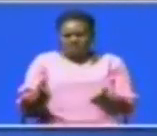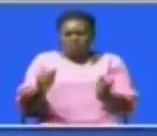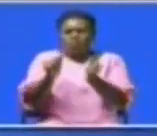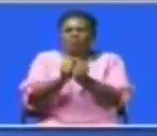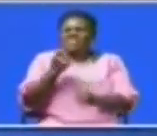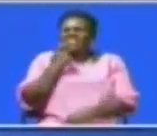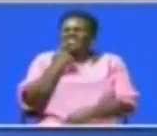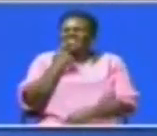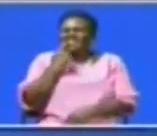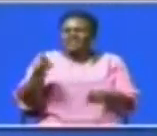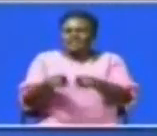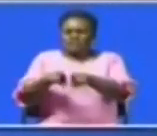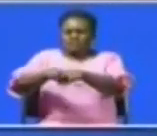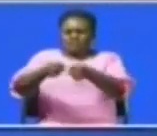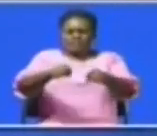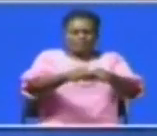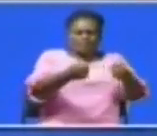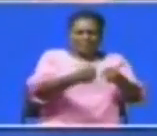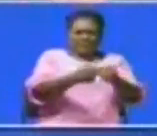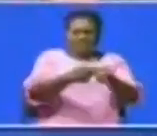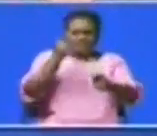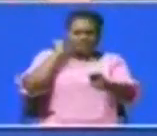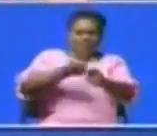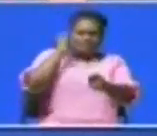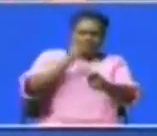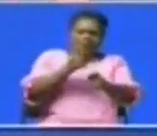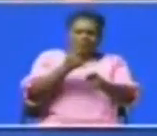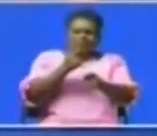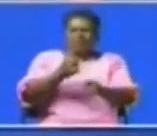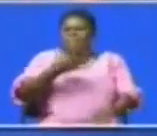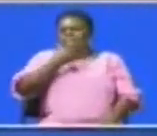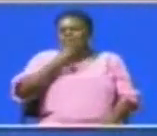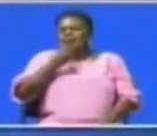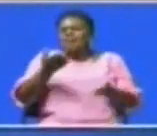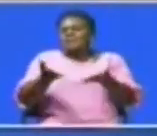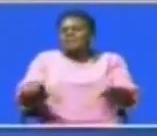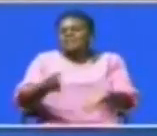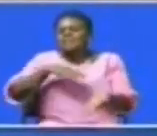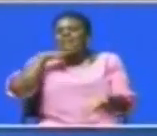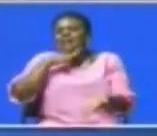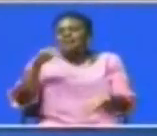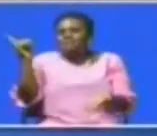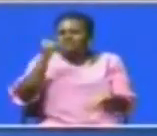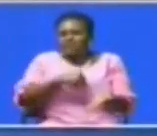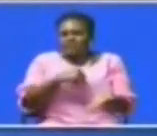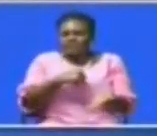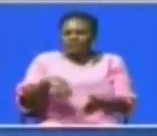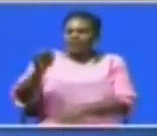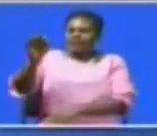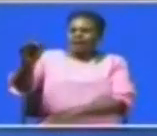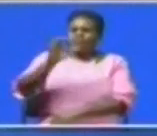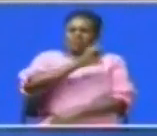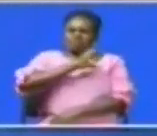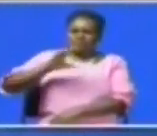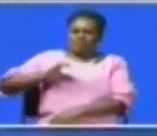yake, kufunja mishumari na kadhalika. Na huyu gwiji ambaye yuko hapa aliomba kamati yetu,